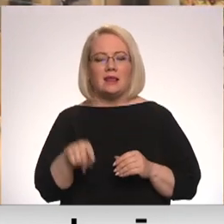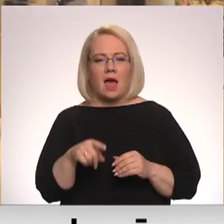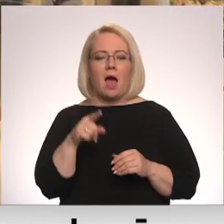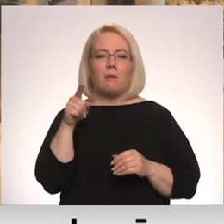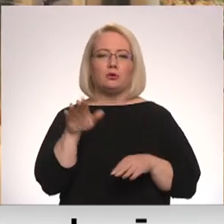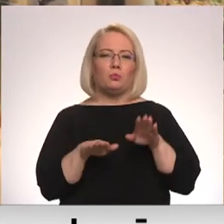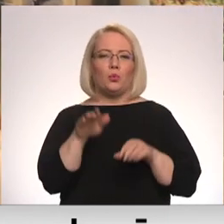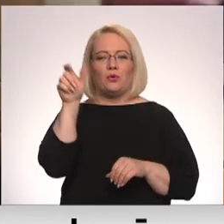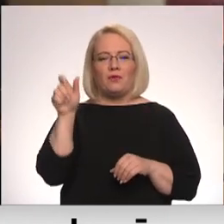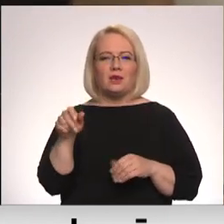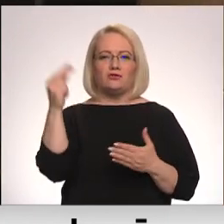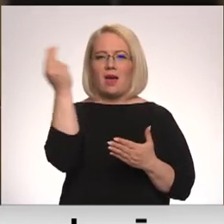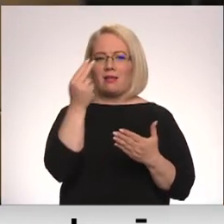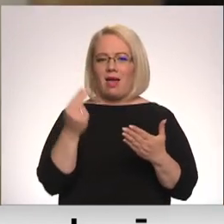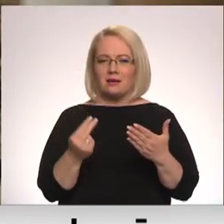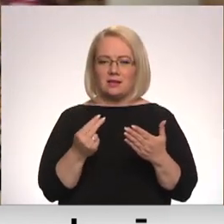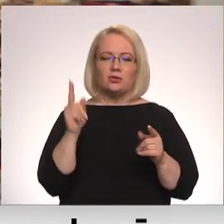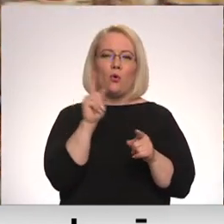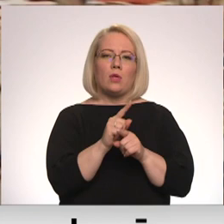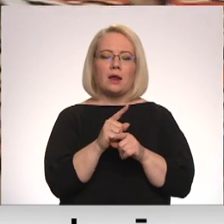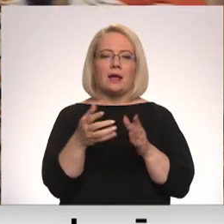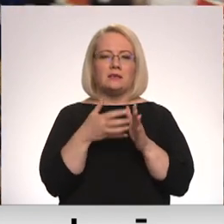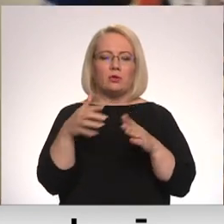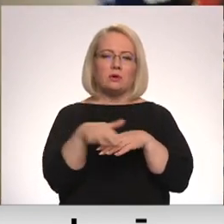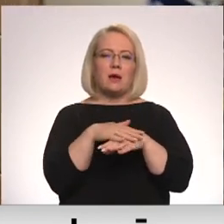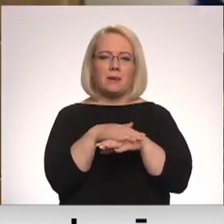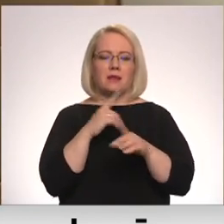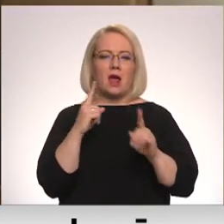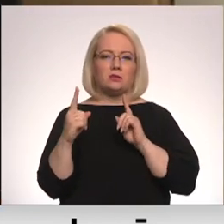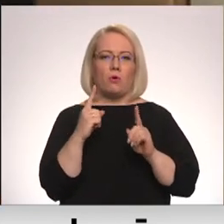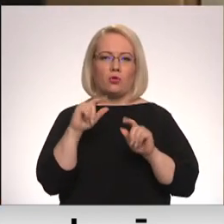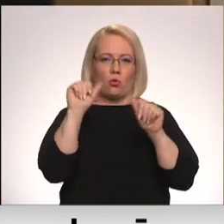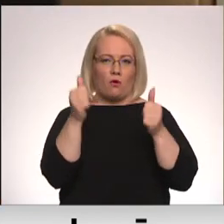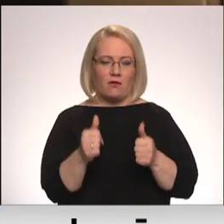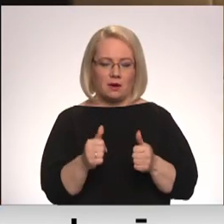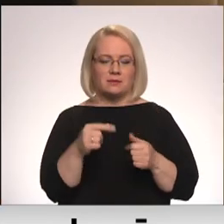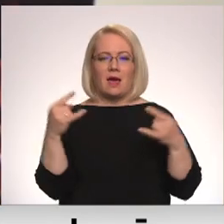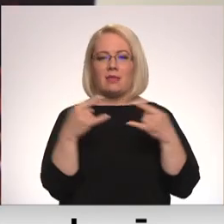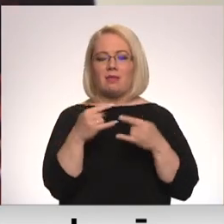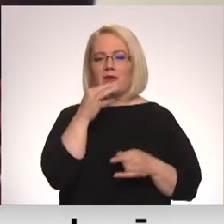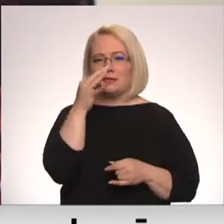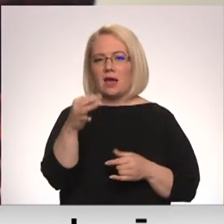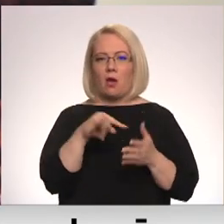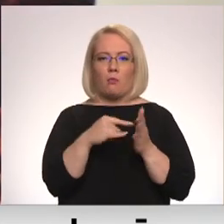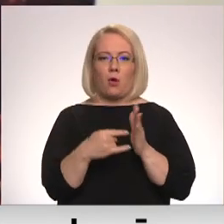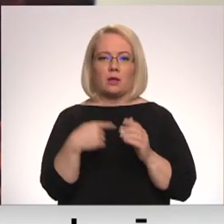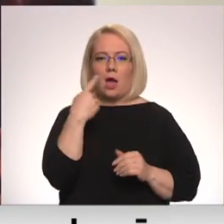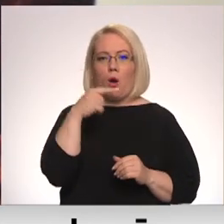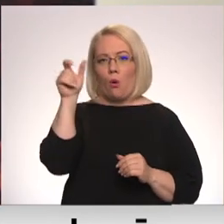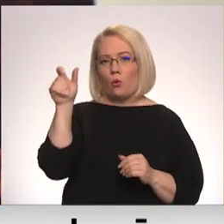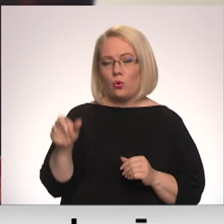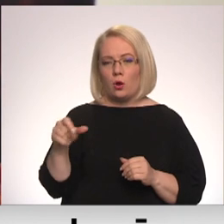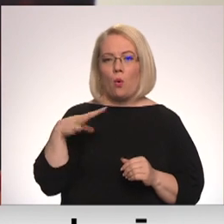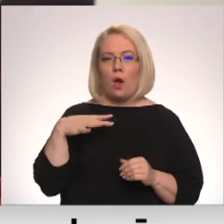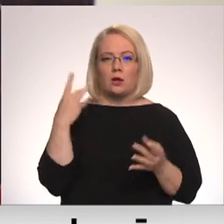gleznu reprodukcijas, kas tagad izmantots arī sabiedriskā transporta noformējumos. Kā RTV skaidro projekta autori, Ogres noda kultūras centrs,